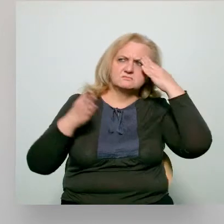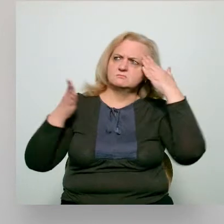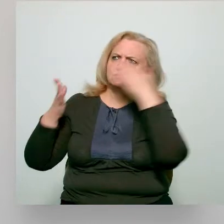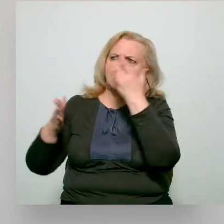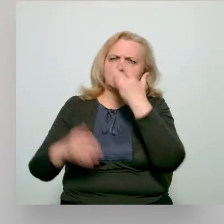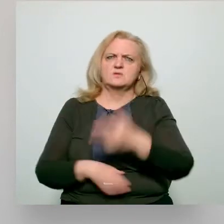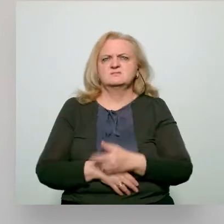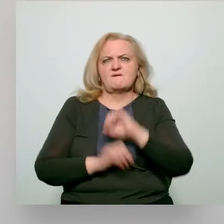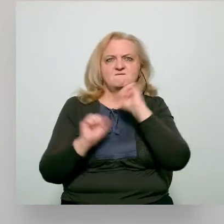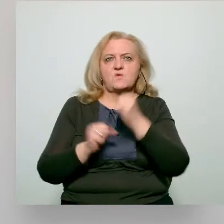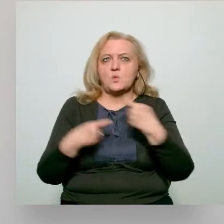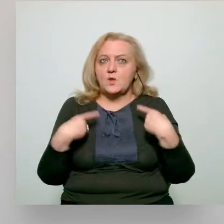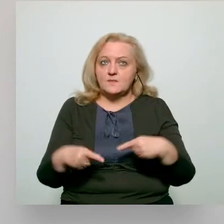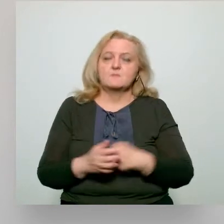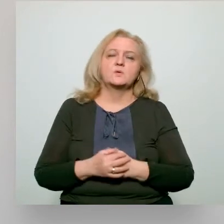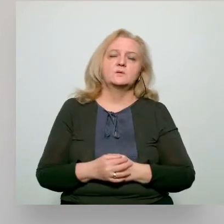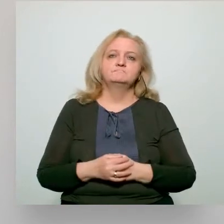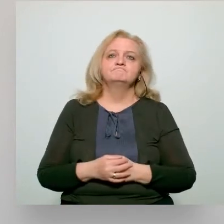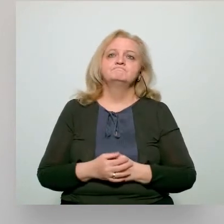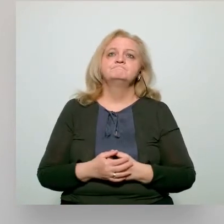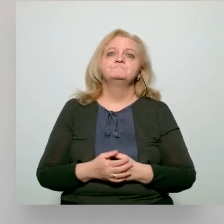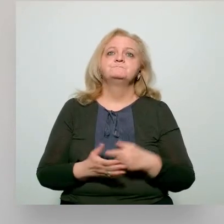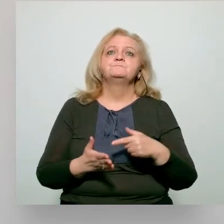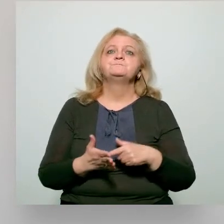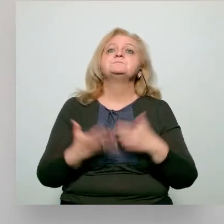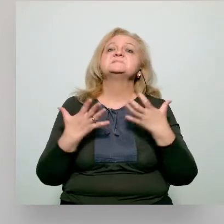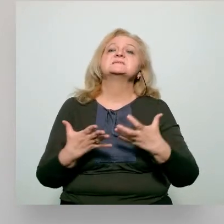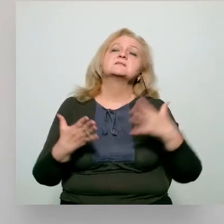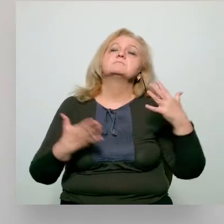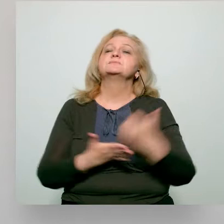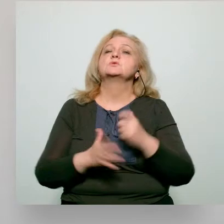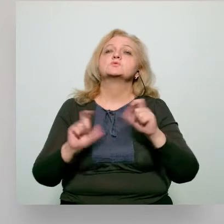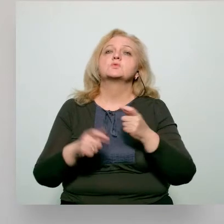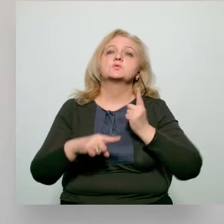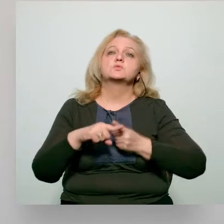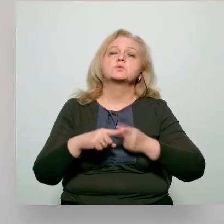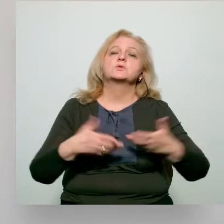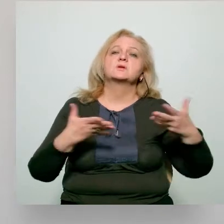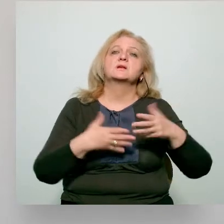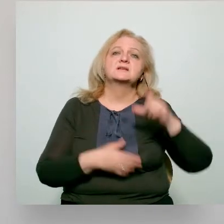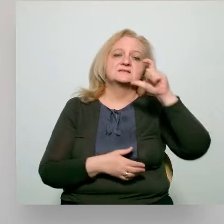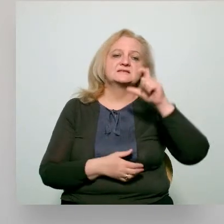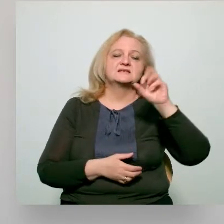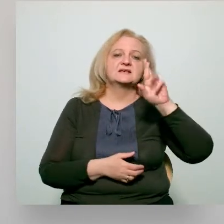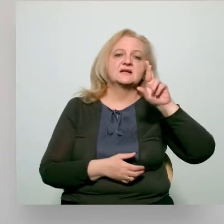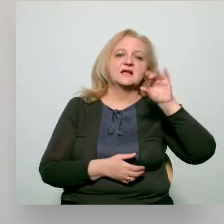tych wysiłkach. Dlaczego? Co chcieli osiągnąć członkowie Towarzystwa Cyryla i Metodego? Chcieli